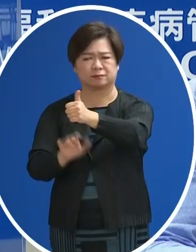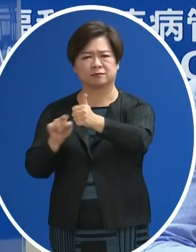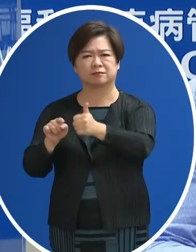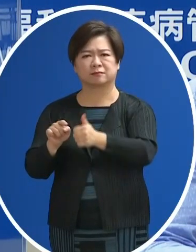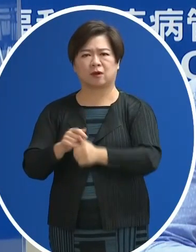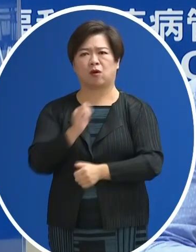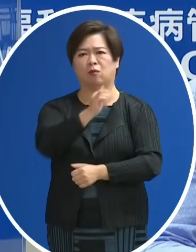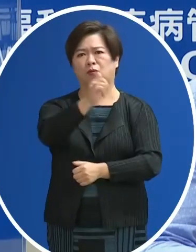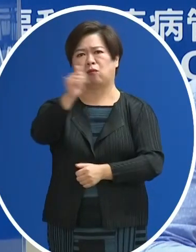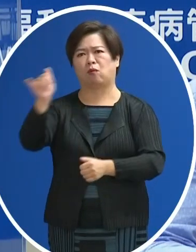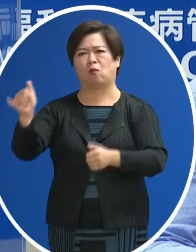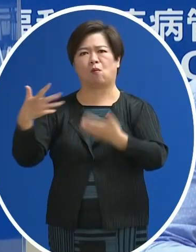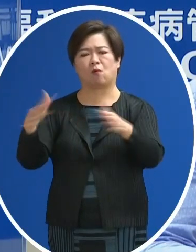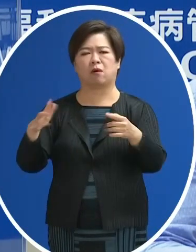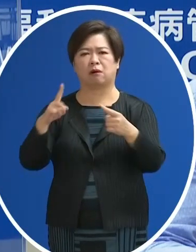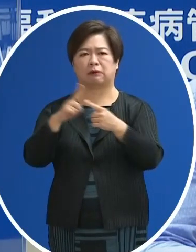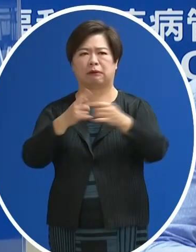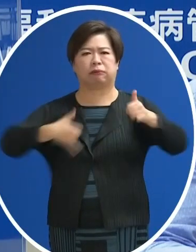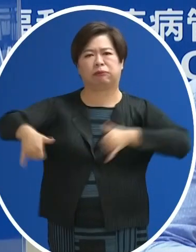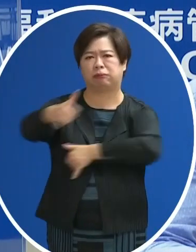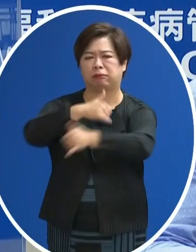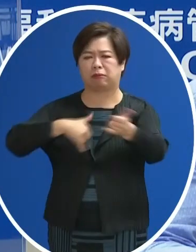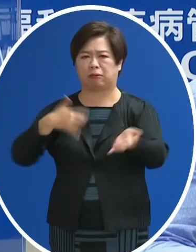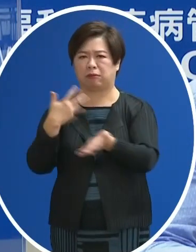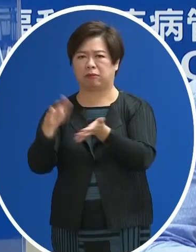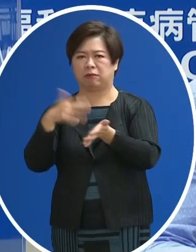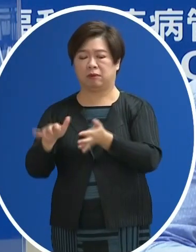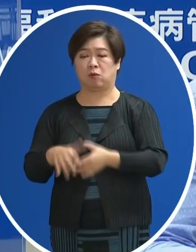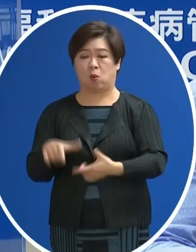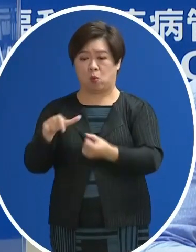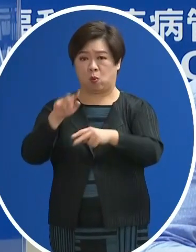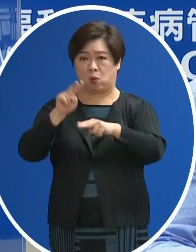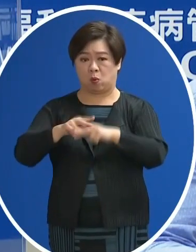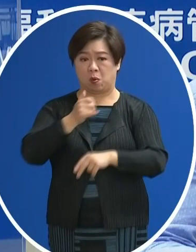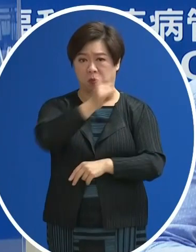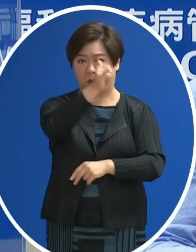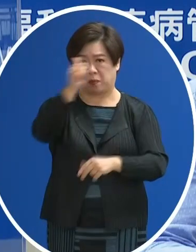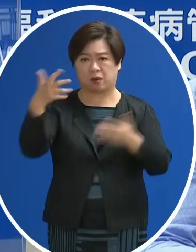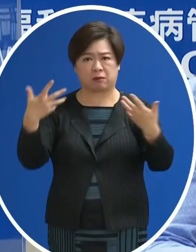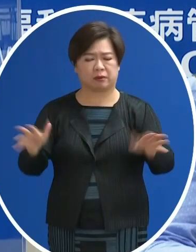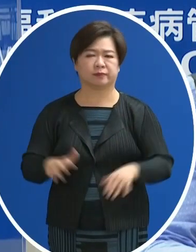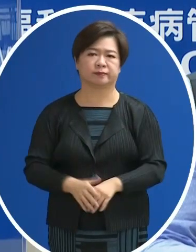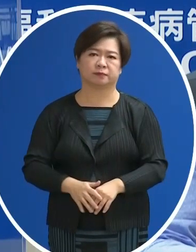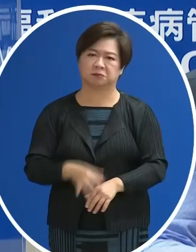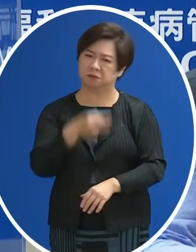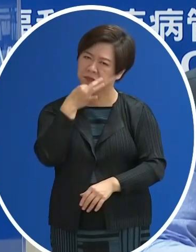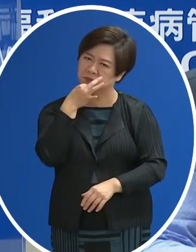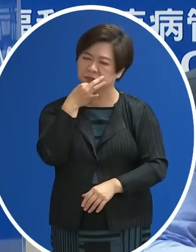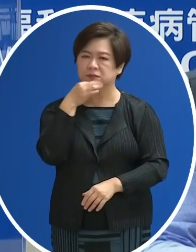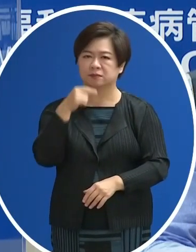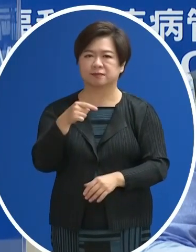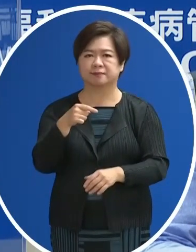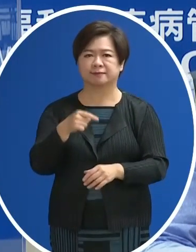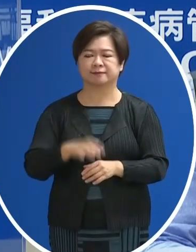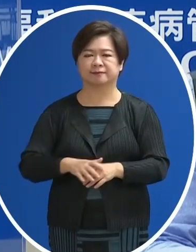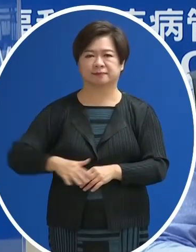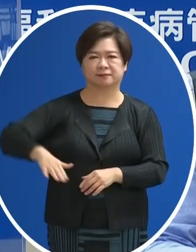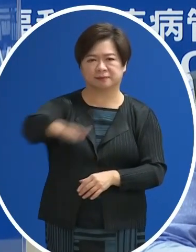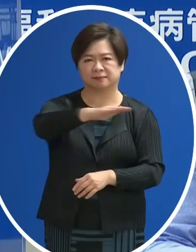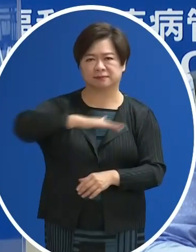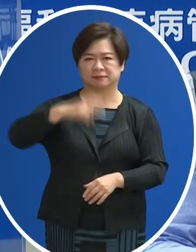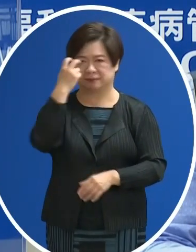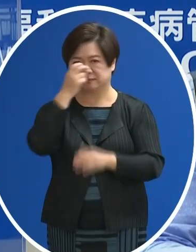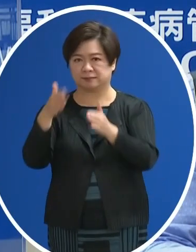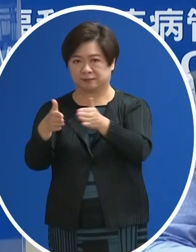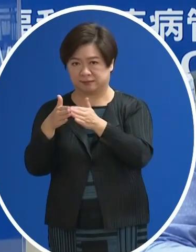广，来往的人员比较多，或出入公共的场所也比较多，那可能会做一个全面的裁剪